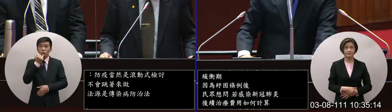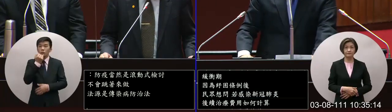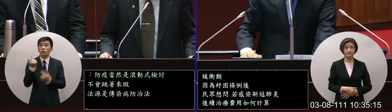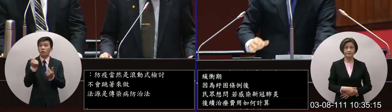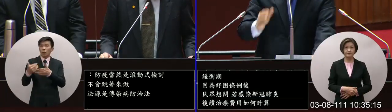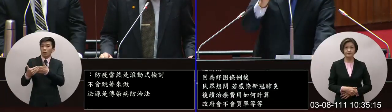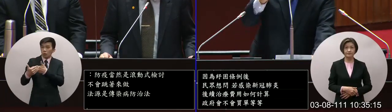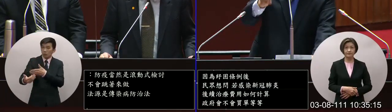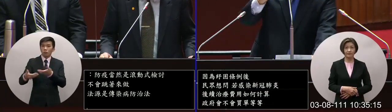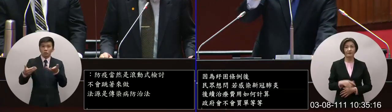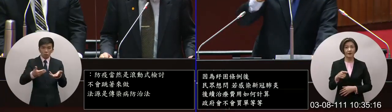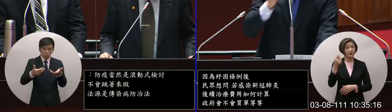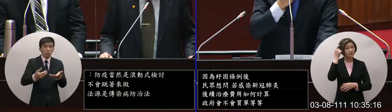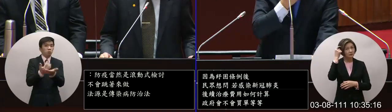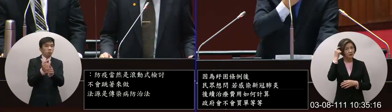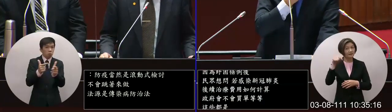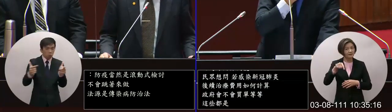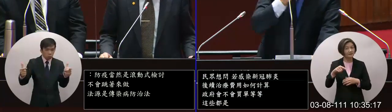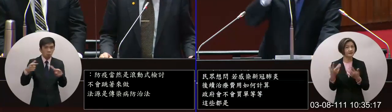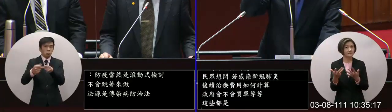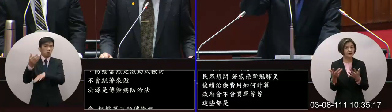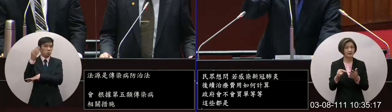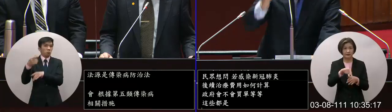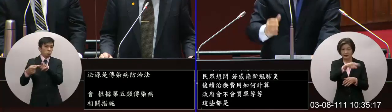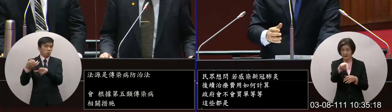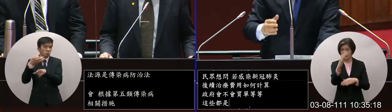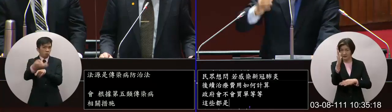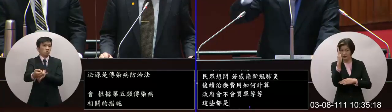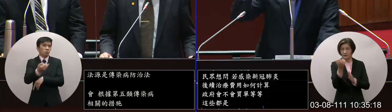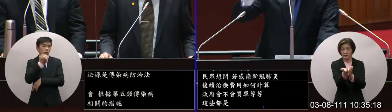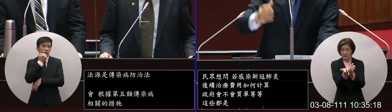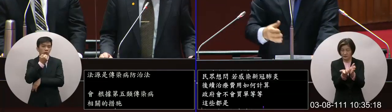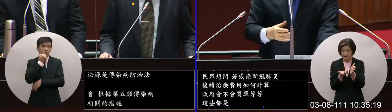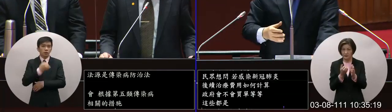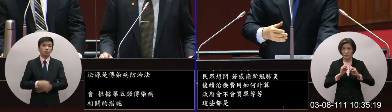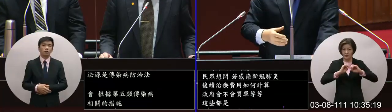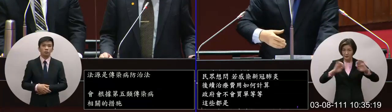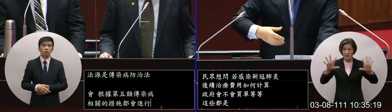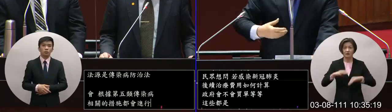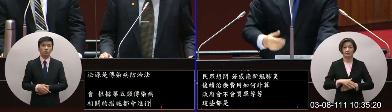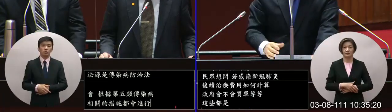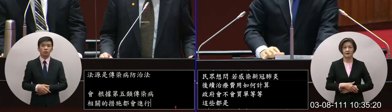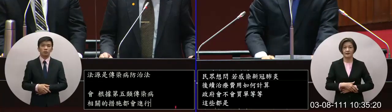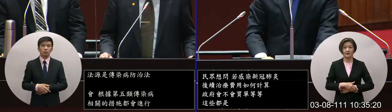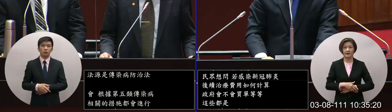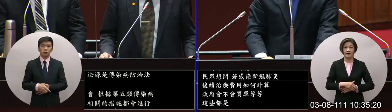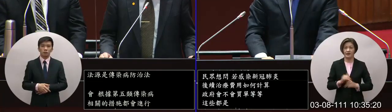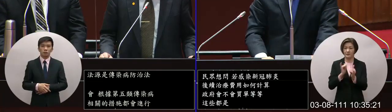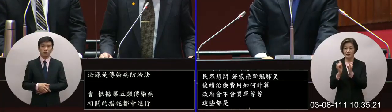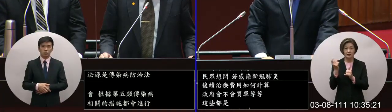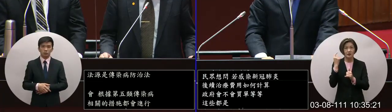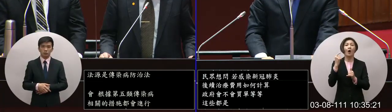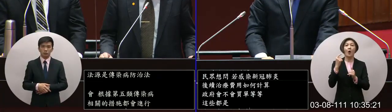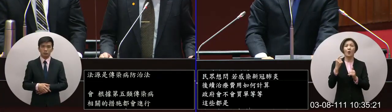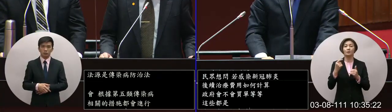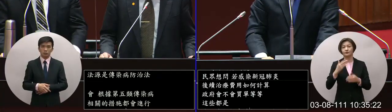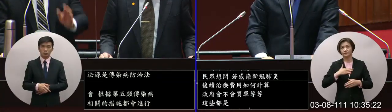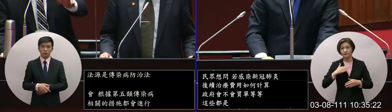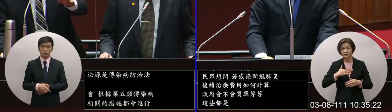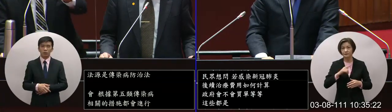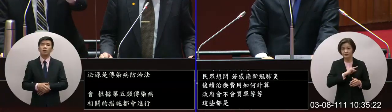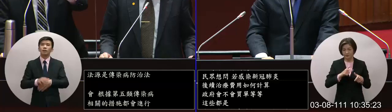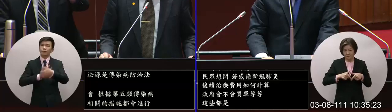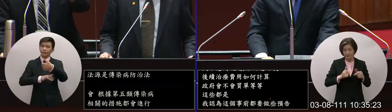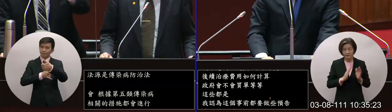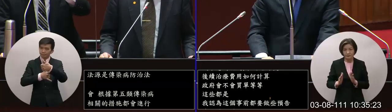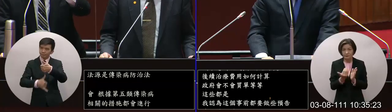疗，那就用公务员来支付。 我认为这个事前都要做一些预告，让民众知道，心理上有所准备。 这个委